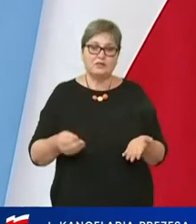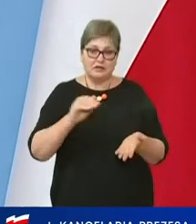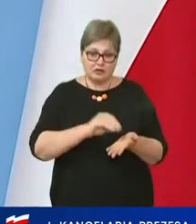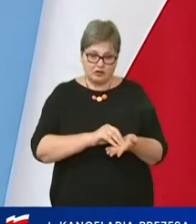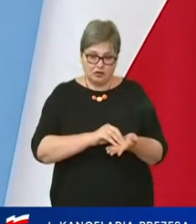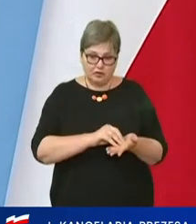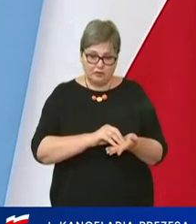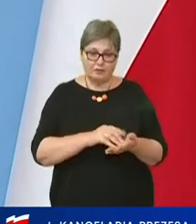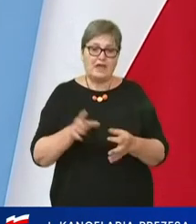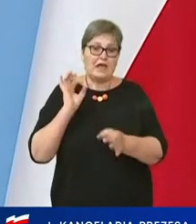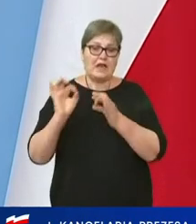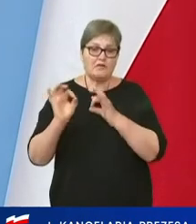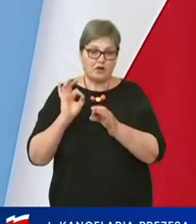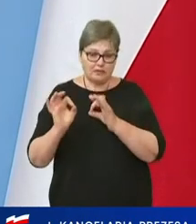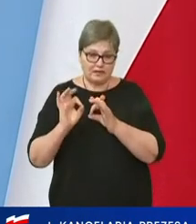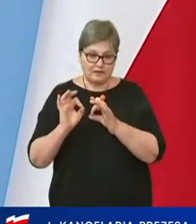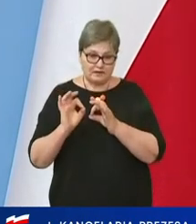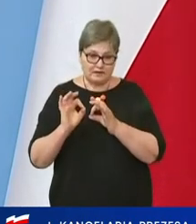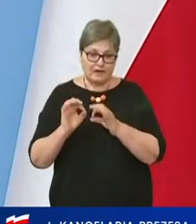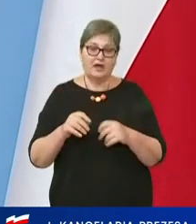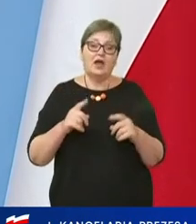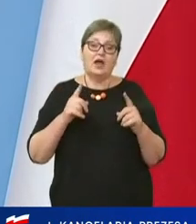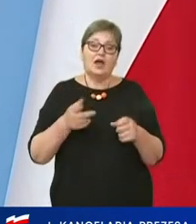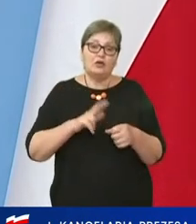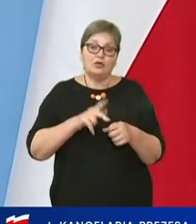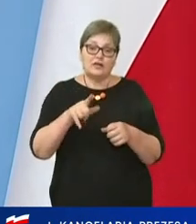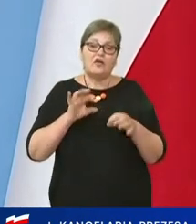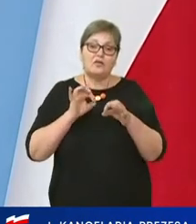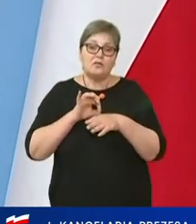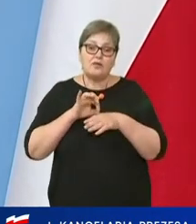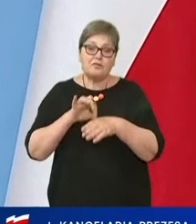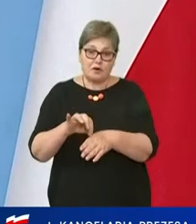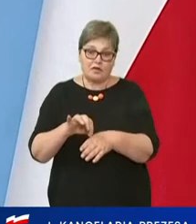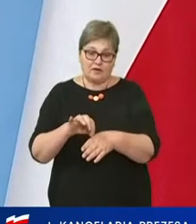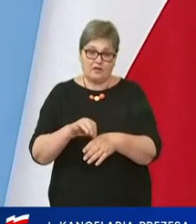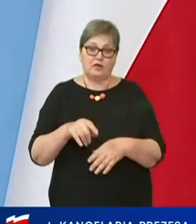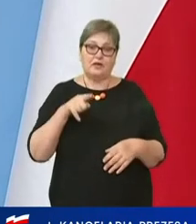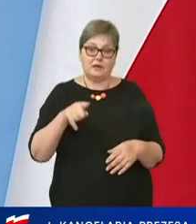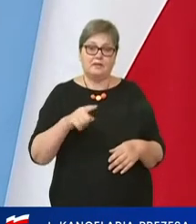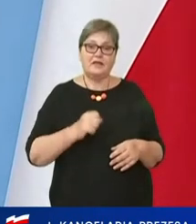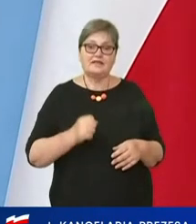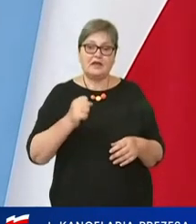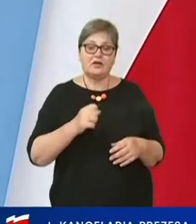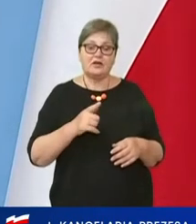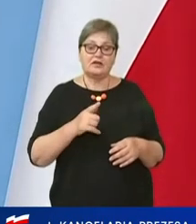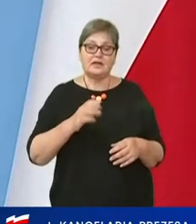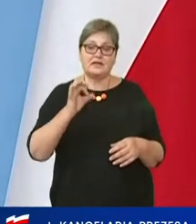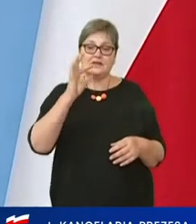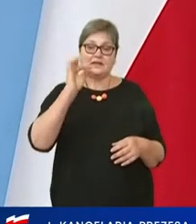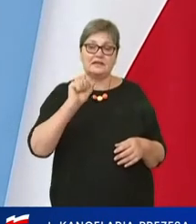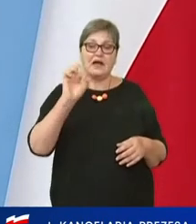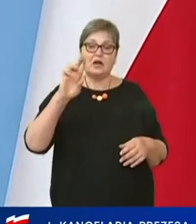te informacje, które zostały wdrożone i tutaj podam przykład, na przykład starosty Gostyńskiego, który na